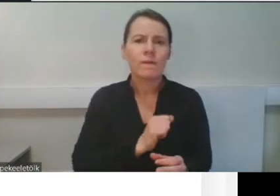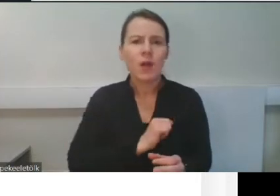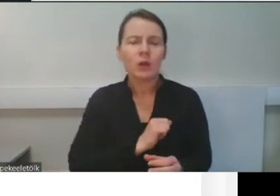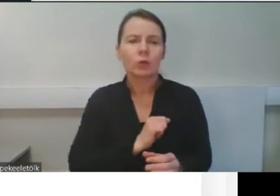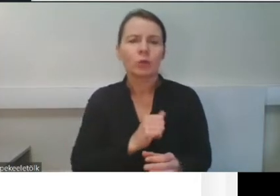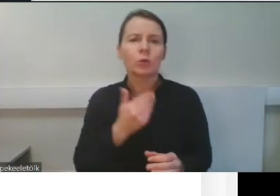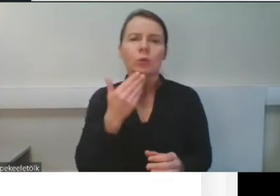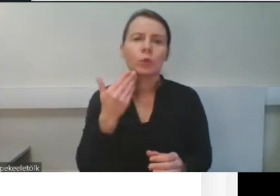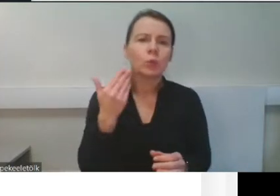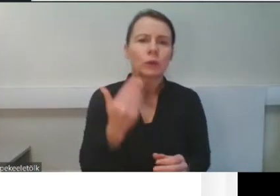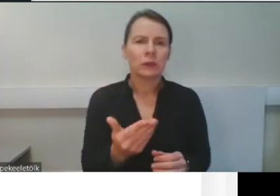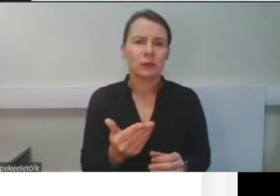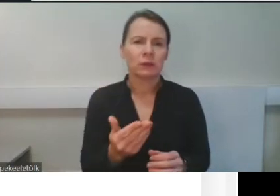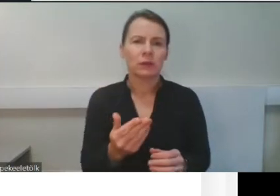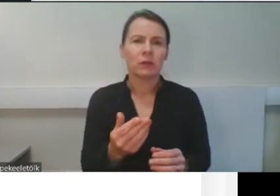olukord on